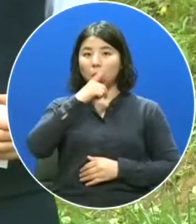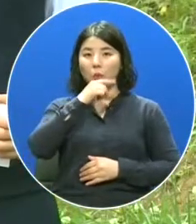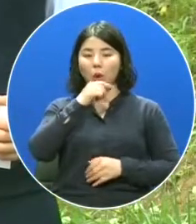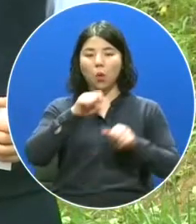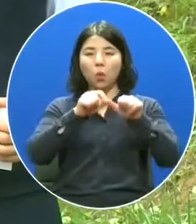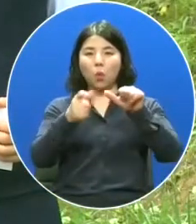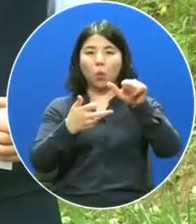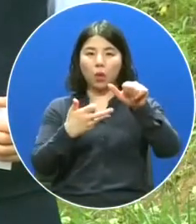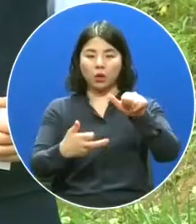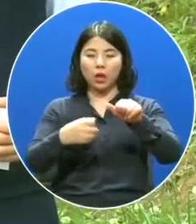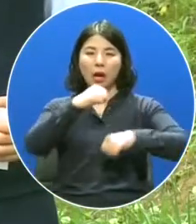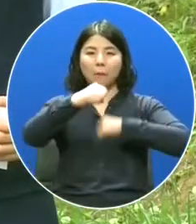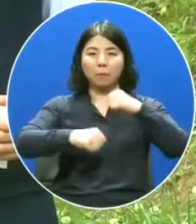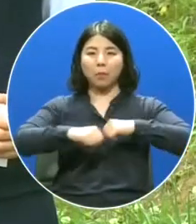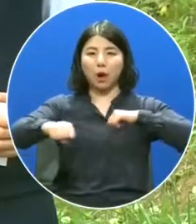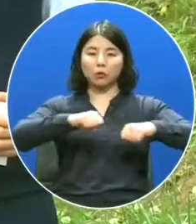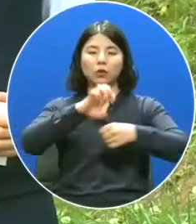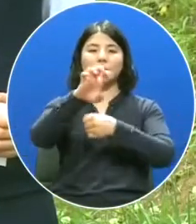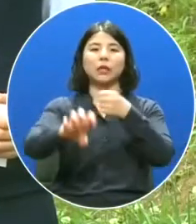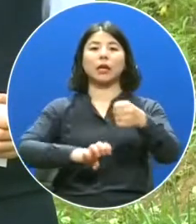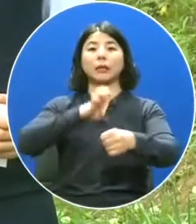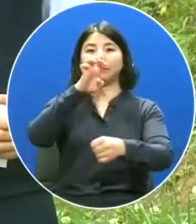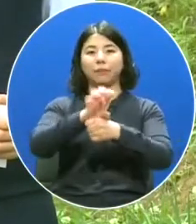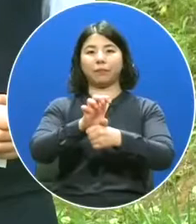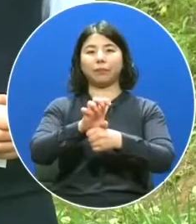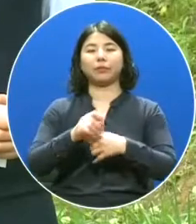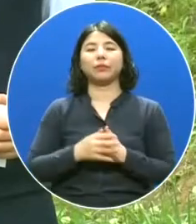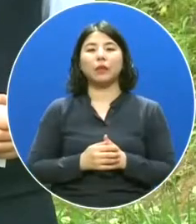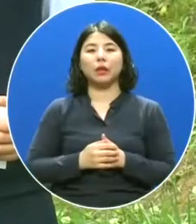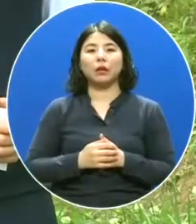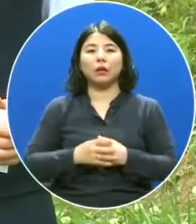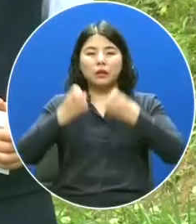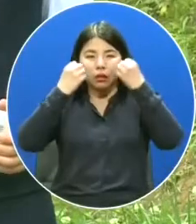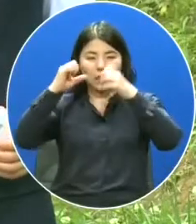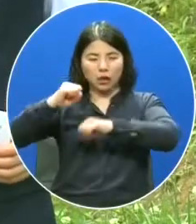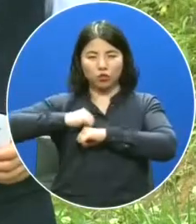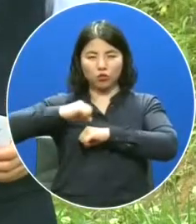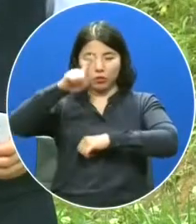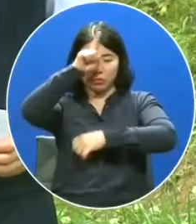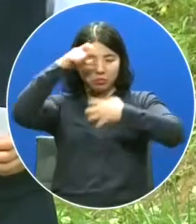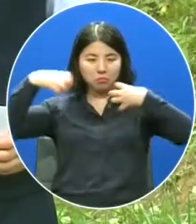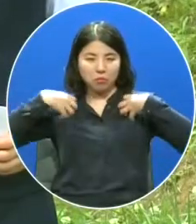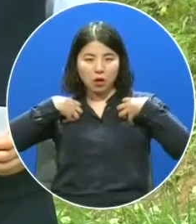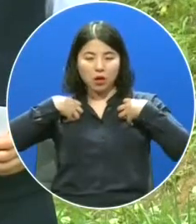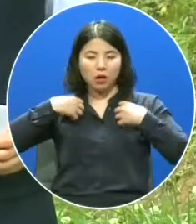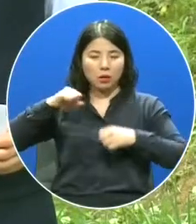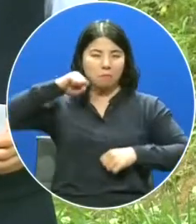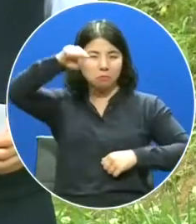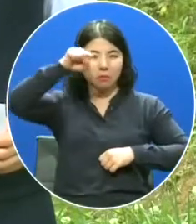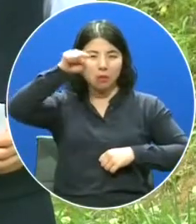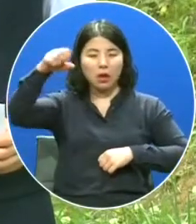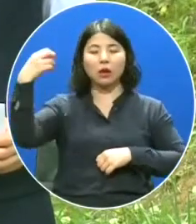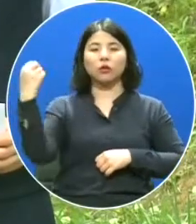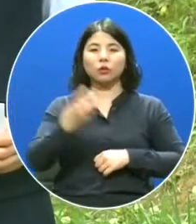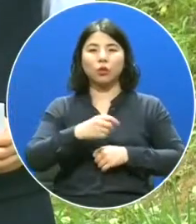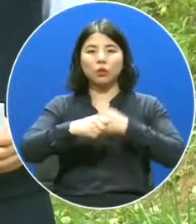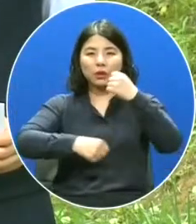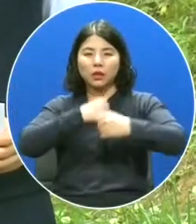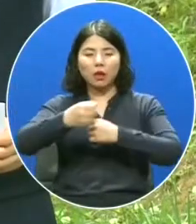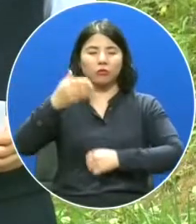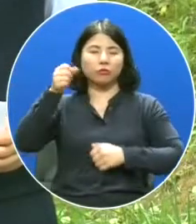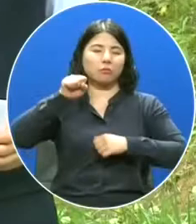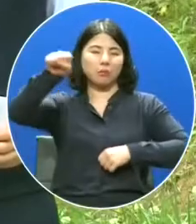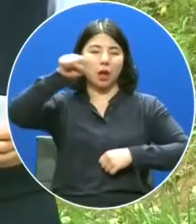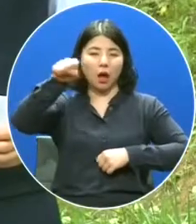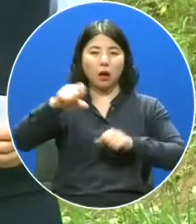지난 월요일은 5.18 민주화운동 40주년이었습니다. 신군부의 집권 음모를 규탄하고 민주주의